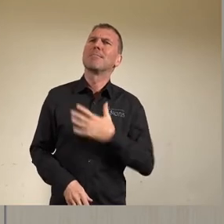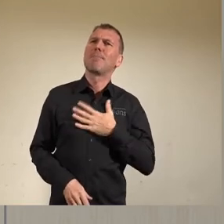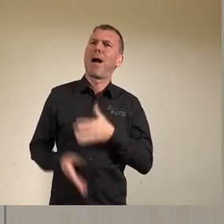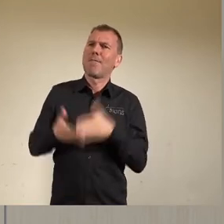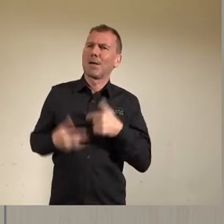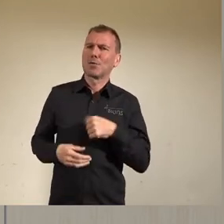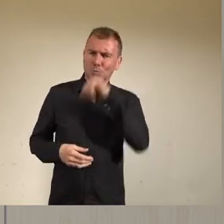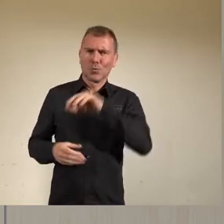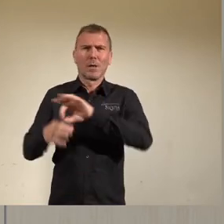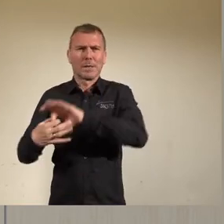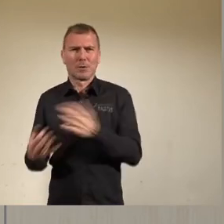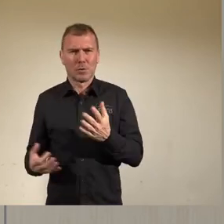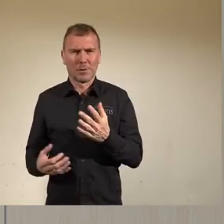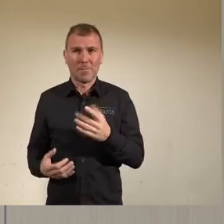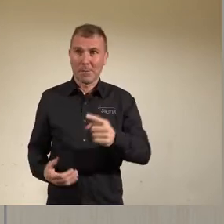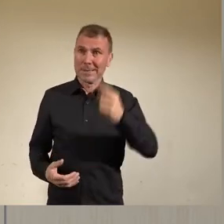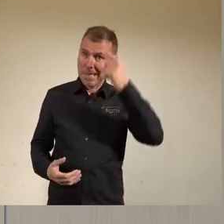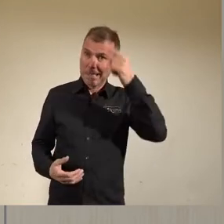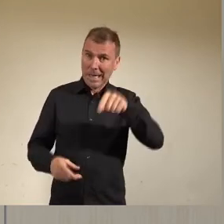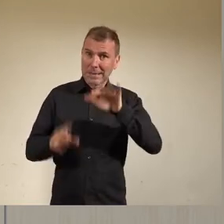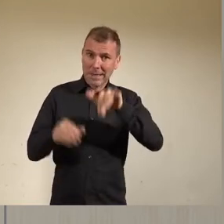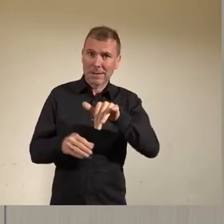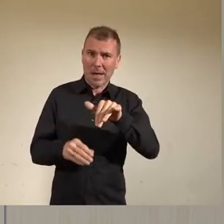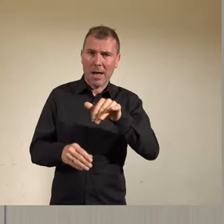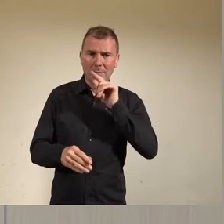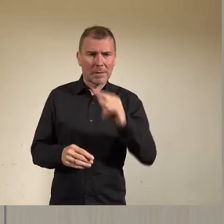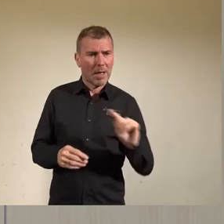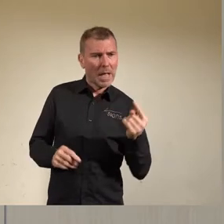gehören. Ich hoffe sehr, dass dieser Geist auch dann gilt, wenn